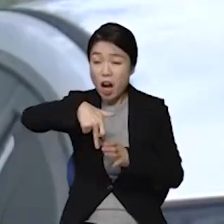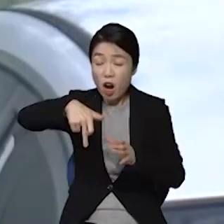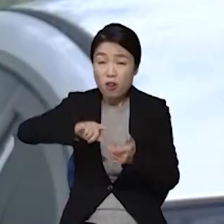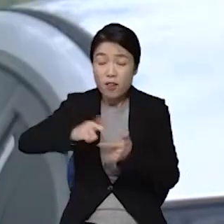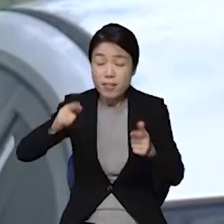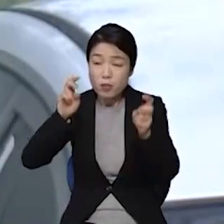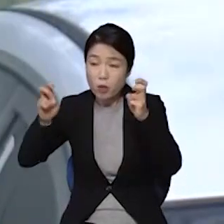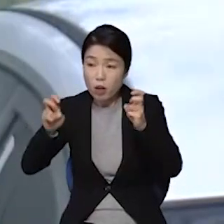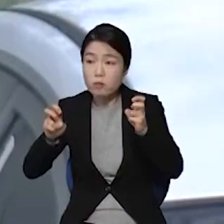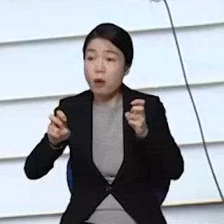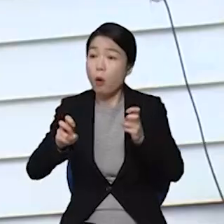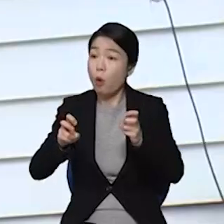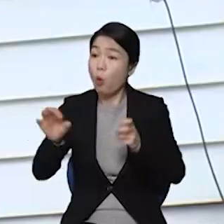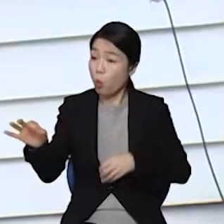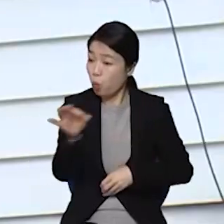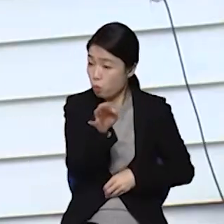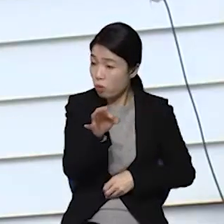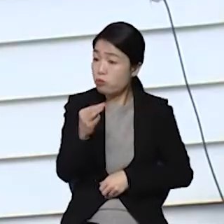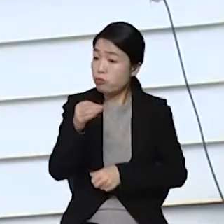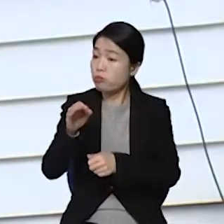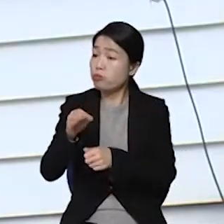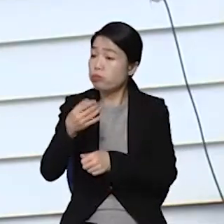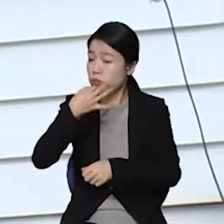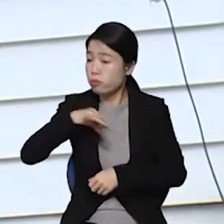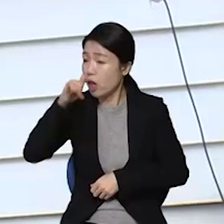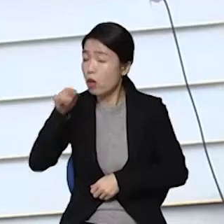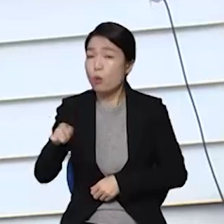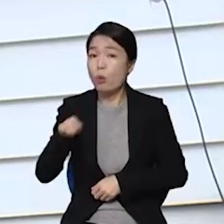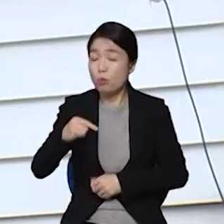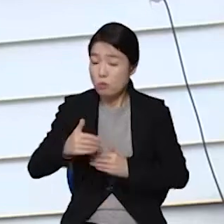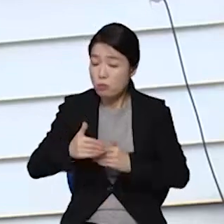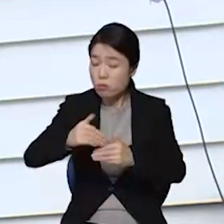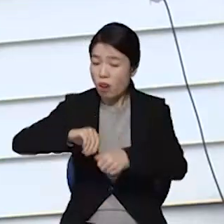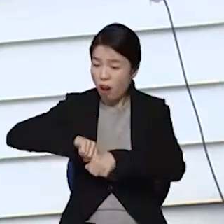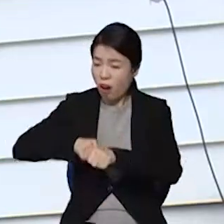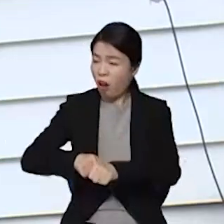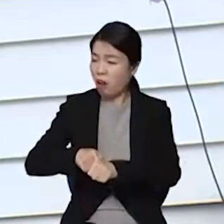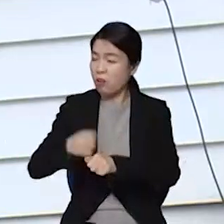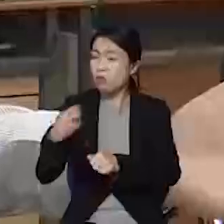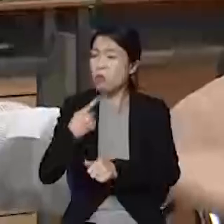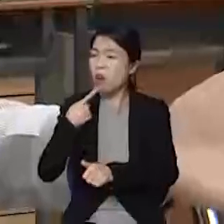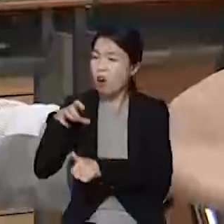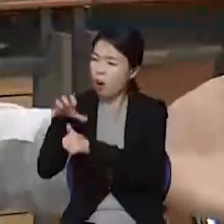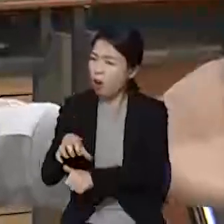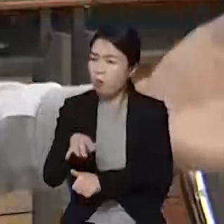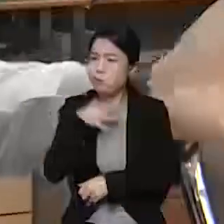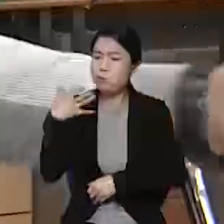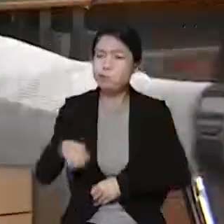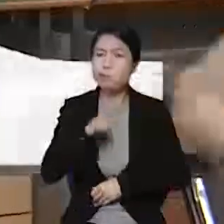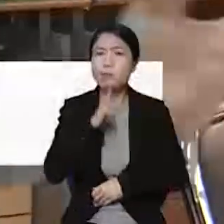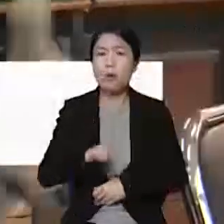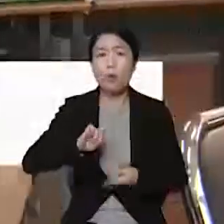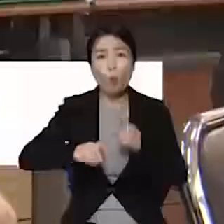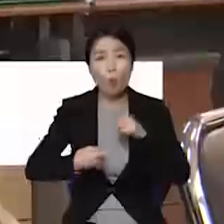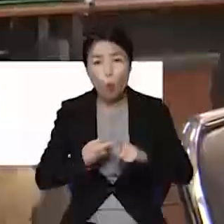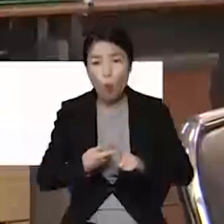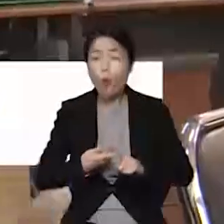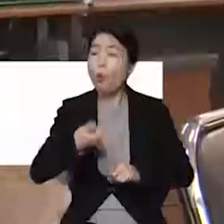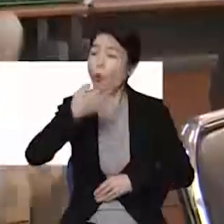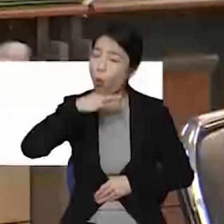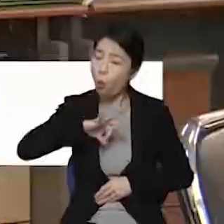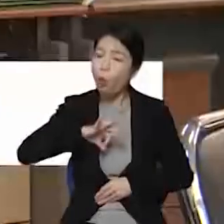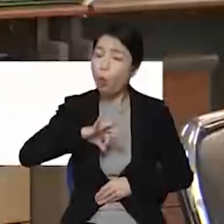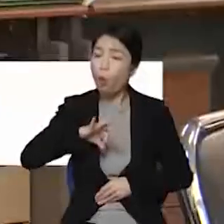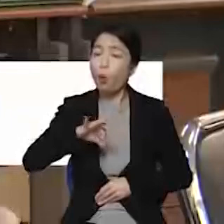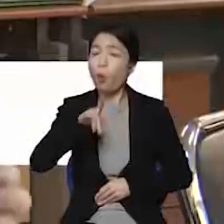월례비 지급으로 이익을 받고 그 과정에 강요나 협박은 없었다는 겁니다. 그렇게 서로 간의 이익을